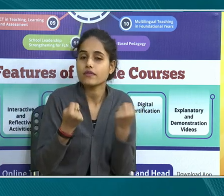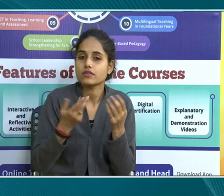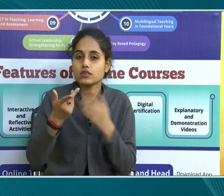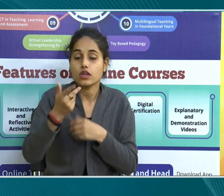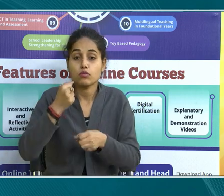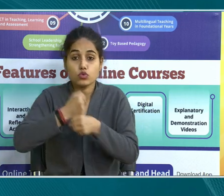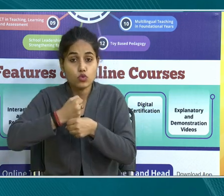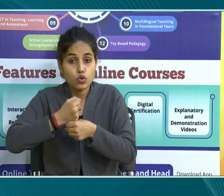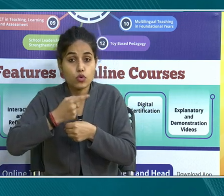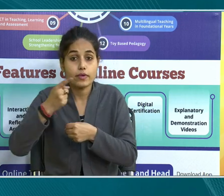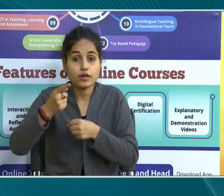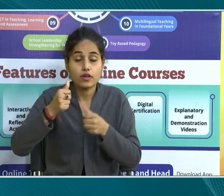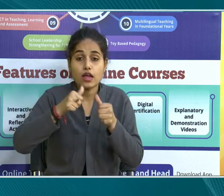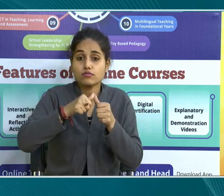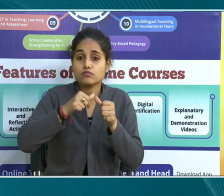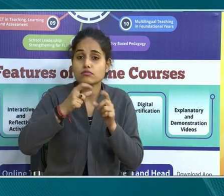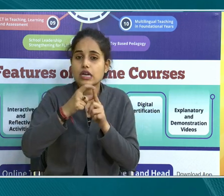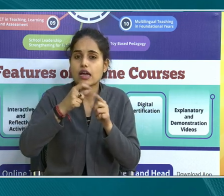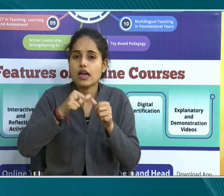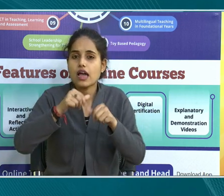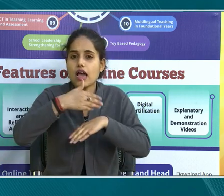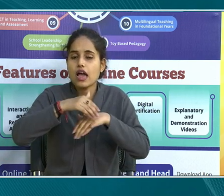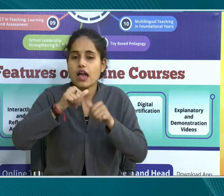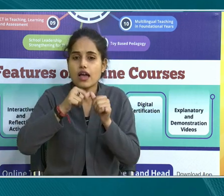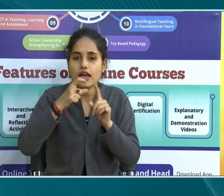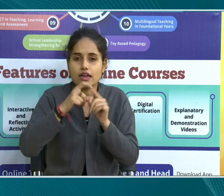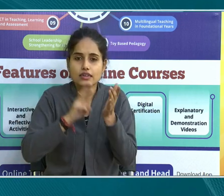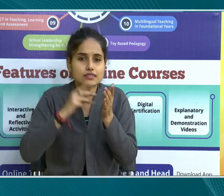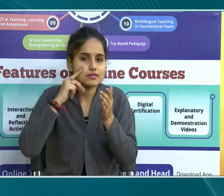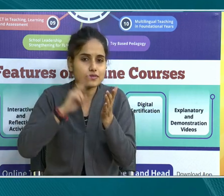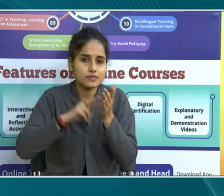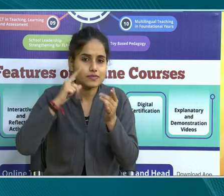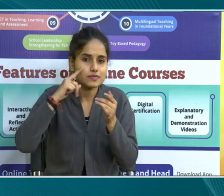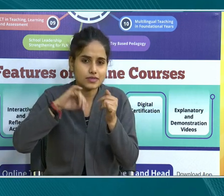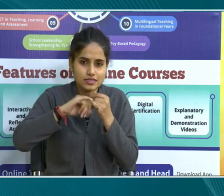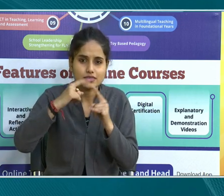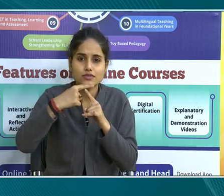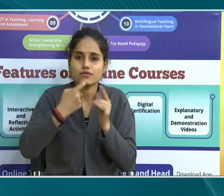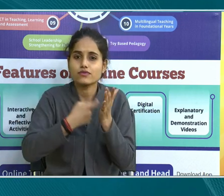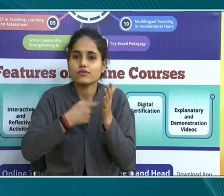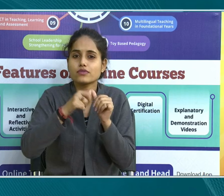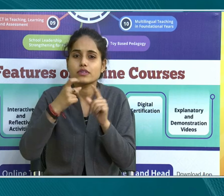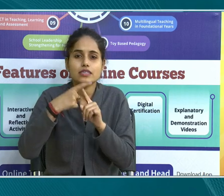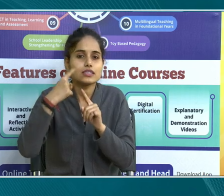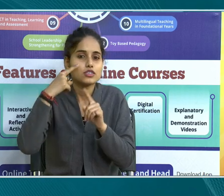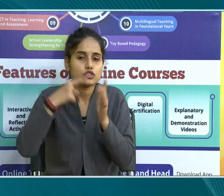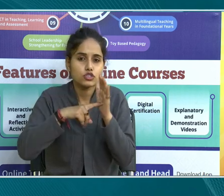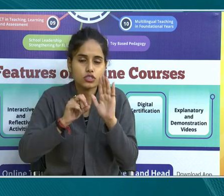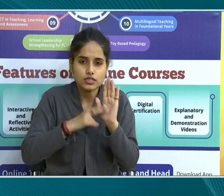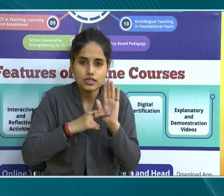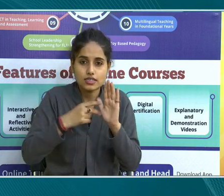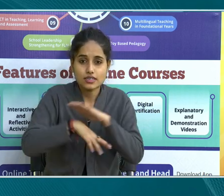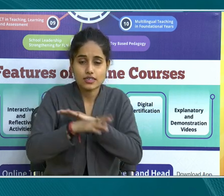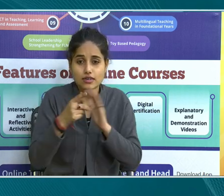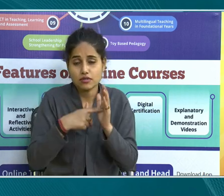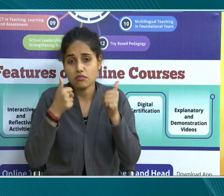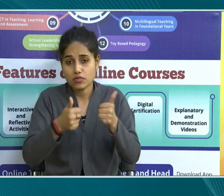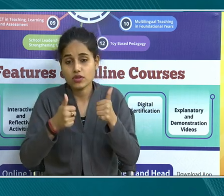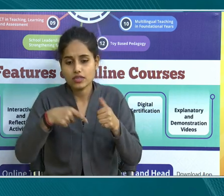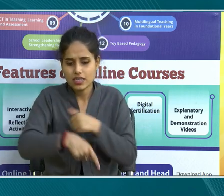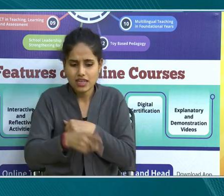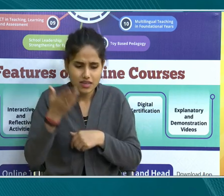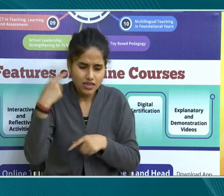सरकार है आपका जो एड्मिनिस्ट्रेशन है वो आपकी सबसे पहले हेल्प करेगा क्योंकि ऐसे ओफिसर्स हैं जो यह चाहते है कि वो चीज चीज देखें अभी हमने एक ऐसा